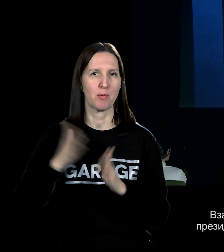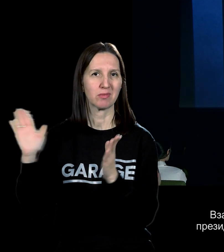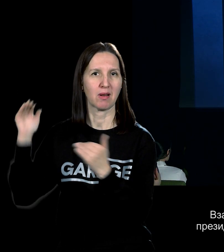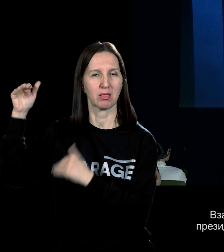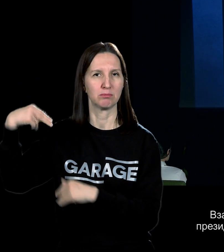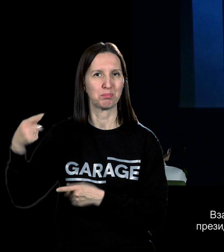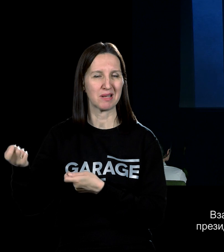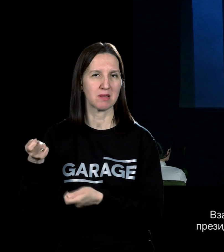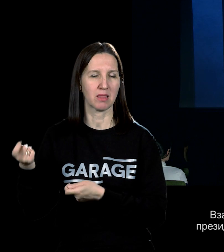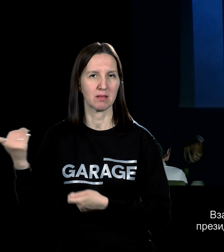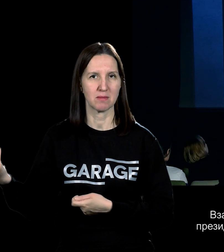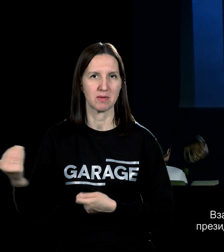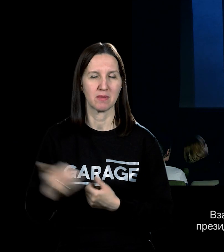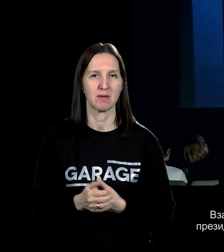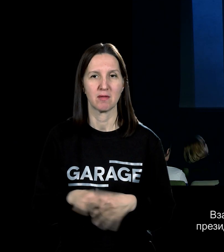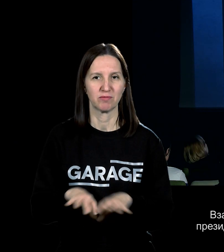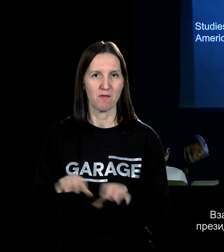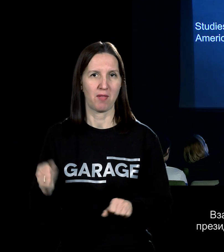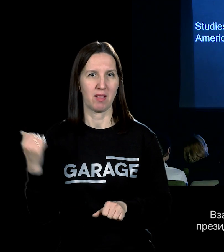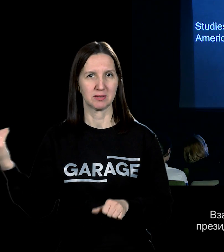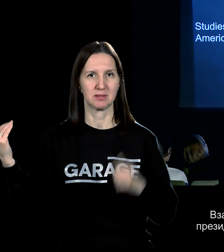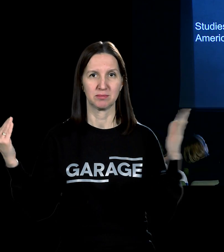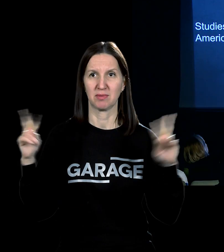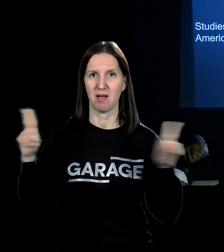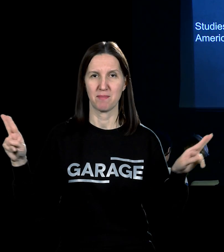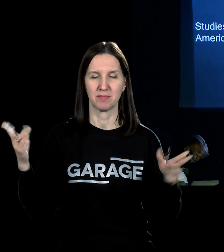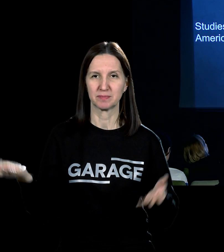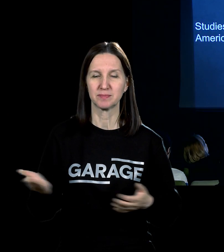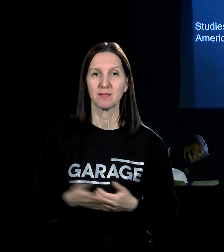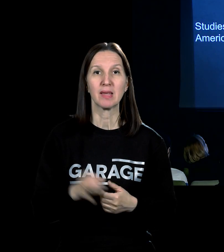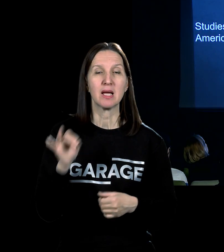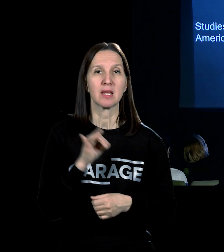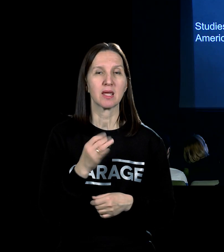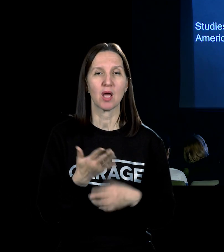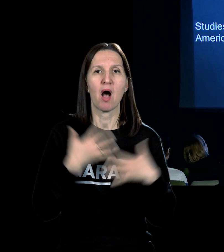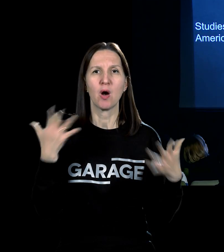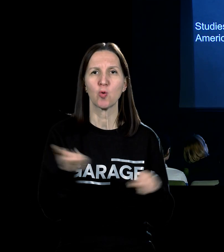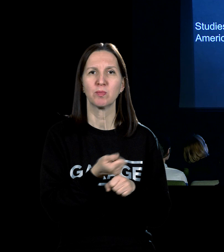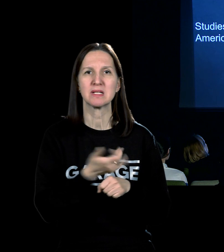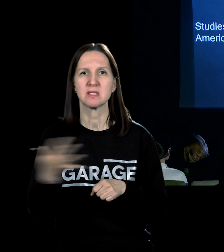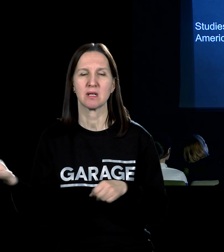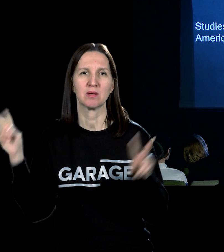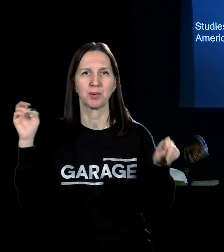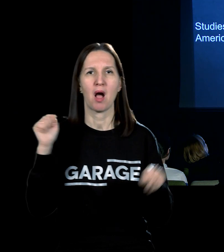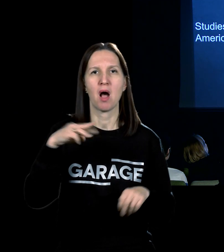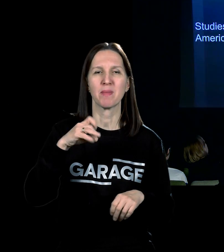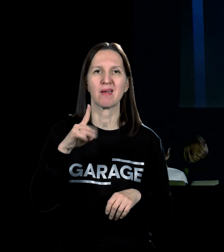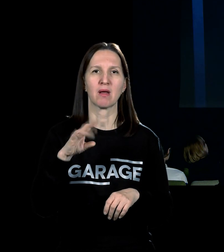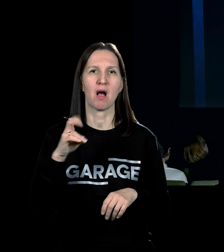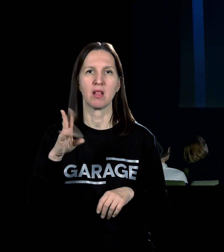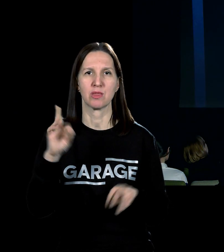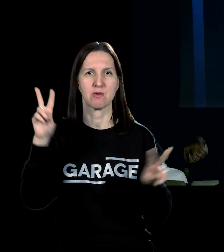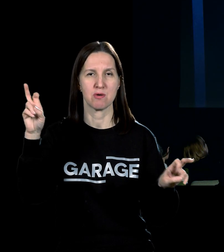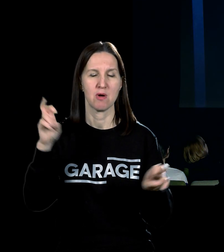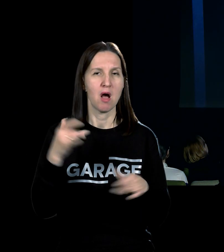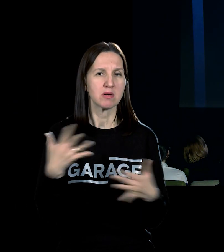и этим президентом, и этим воплощением власти. Совершенно. И огромная серия вот этой «Американы», да, вот всех образов, которые